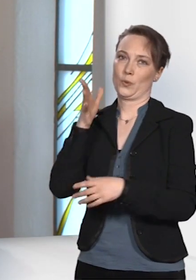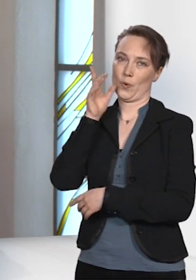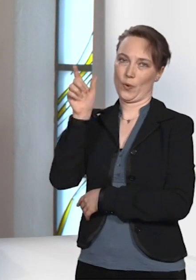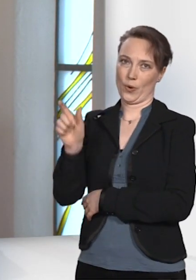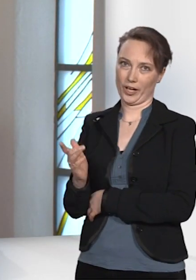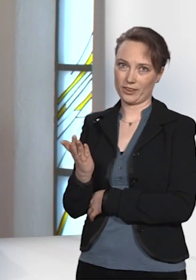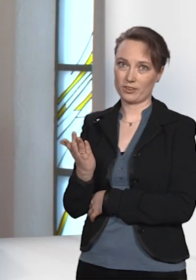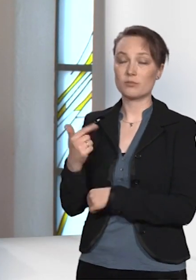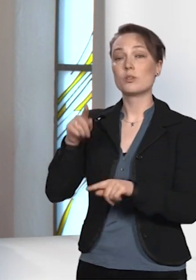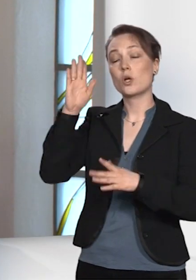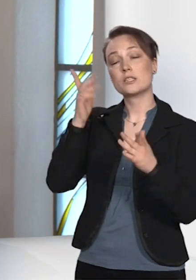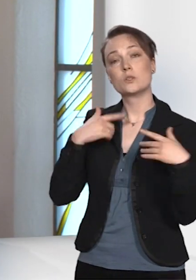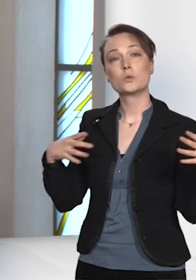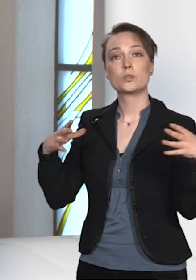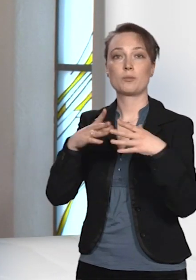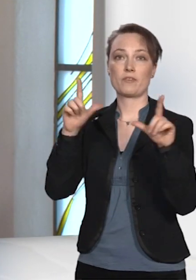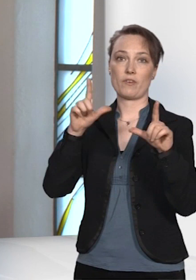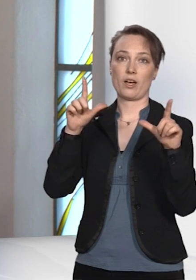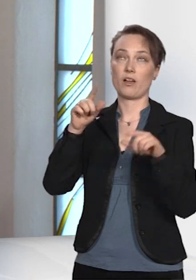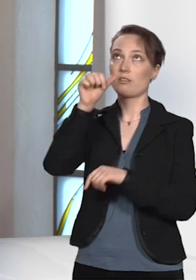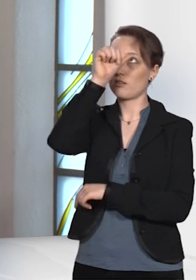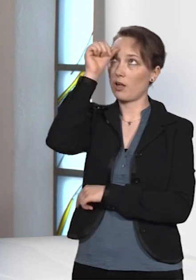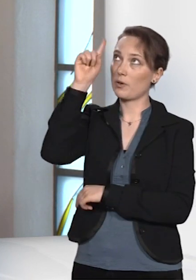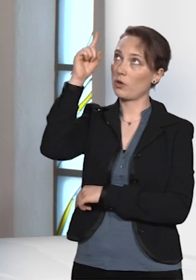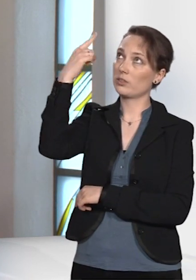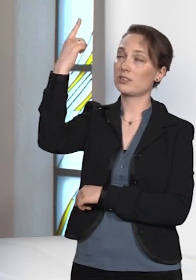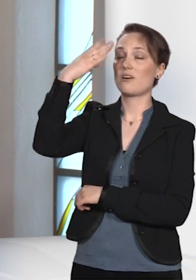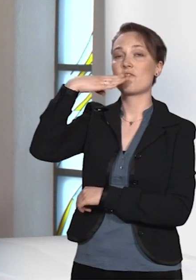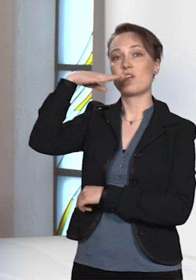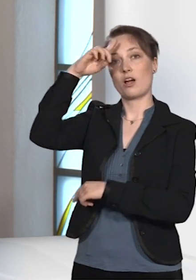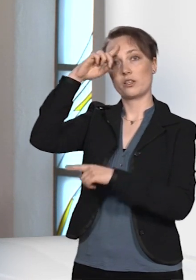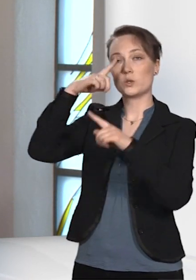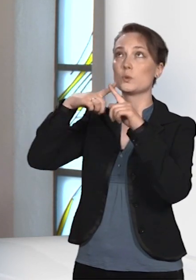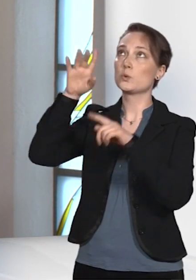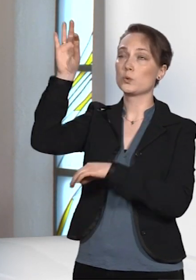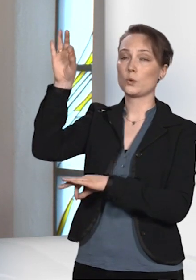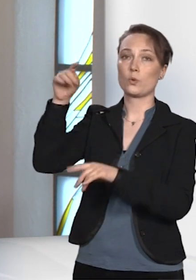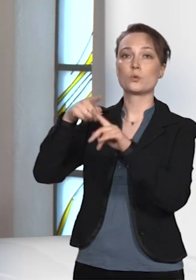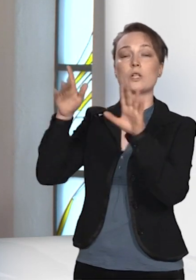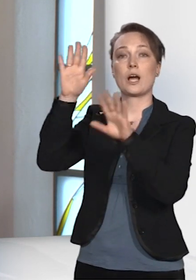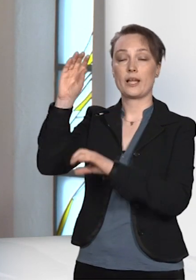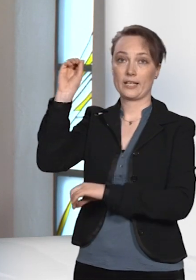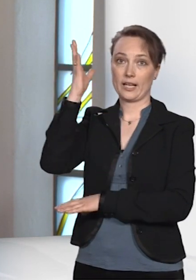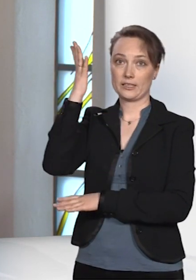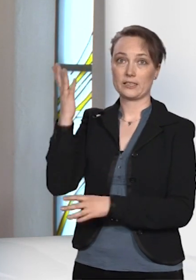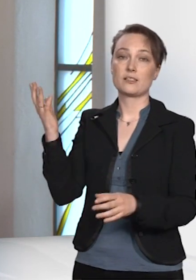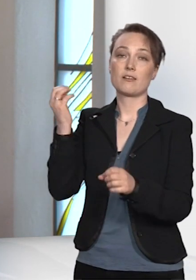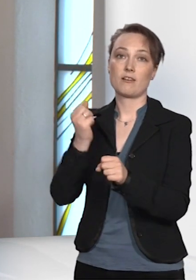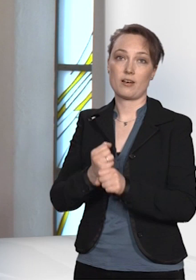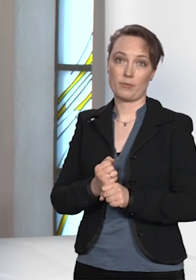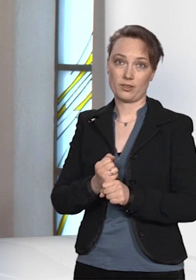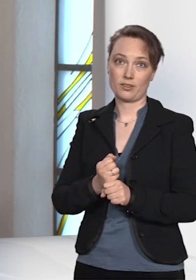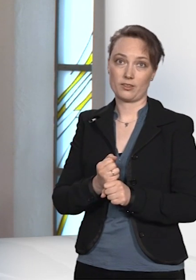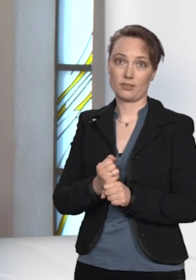Lassen Sie uns nun diesen Gottesdienst miteinander feiern, im Namen Gottes, des Vaters und des Sohnes und des Heiligen Geistes.